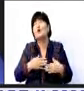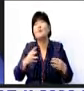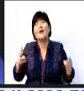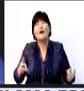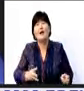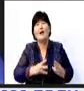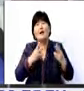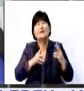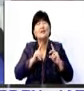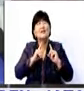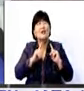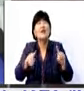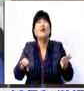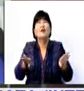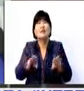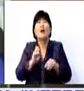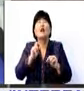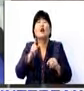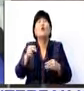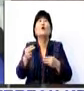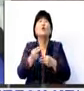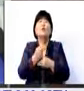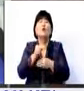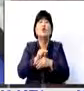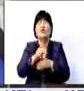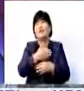страстью, самозабвенно, так, как он учил их.